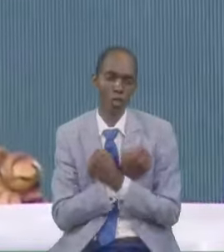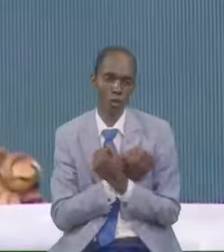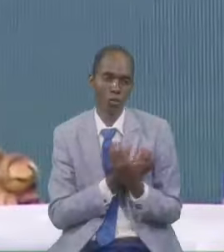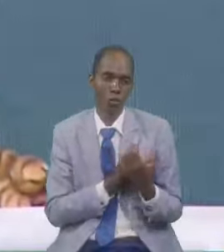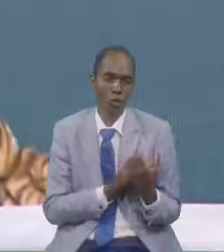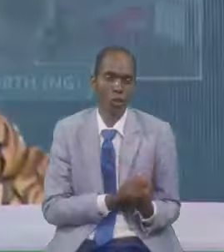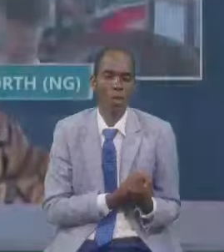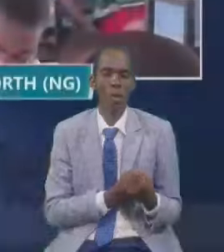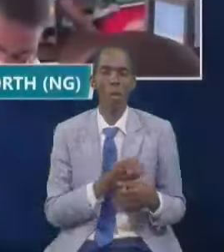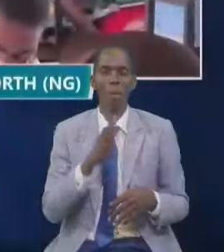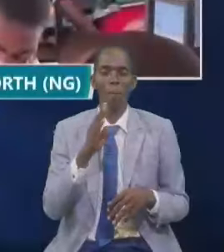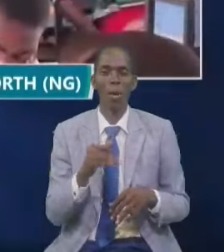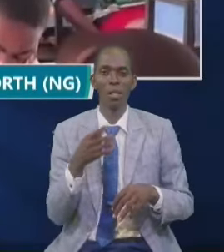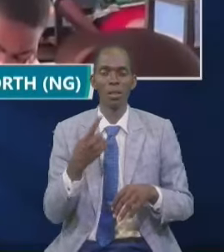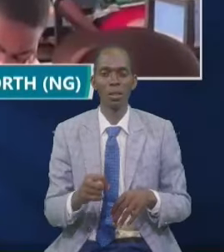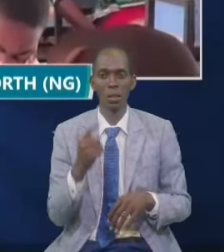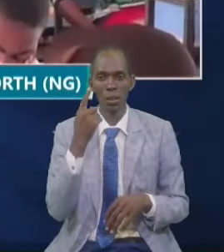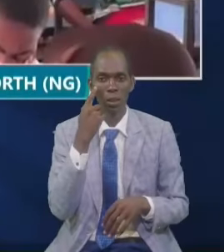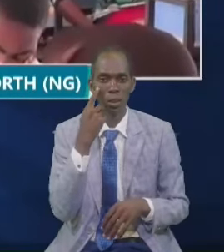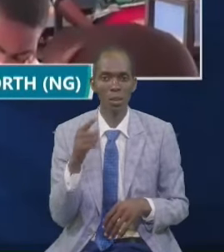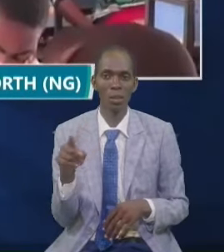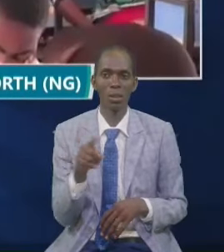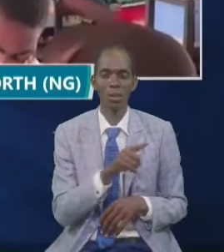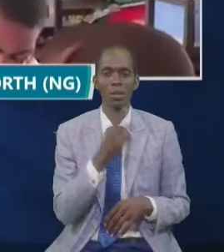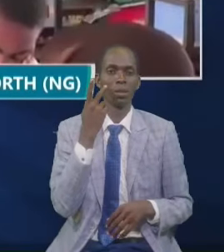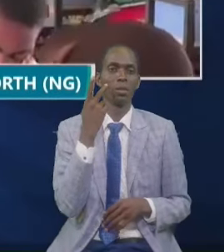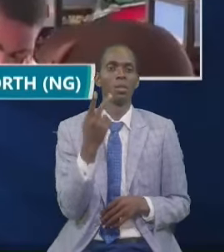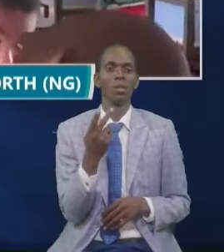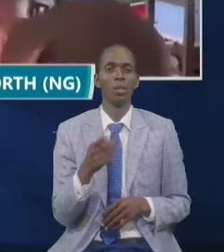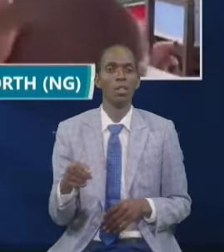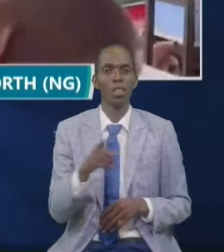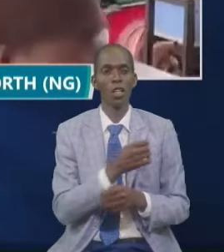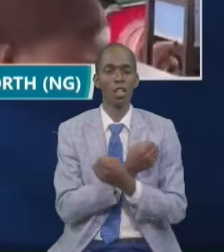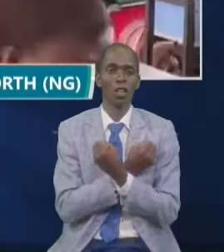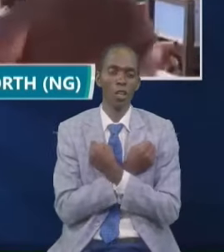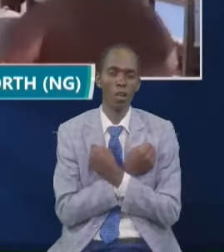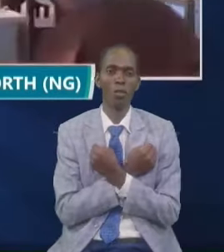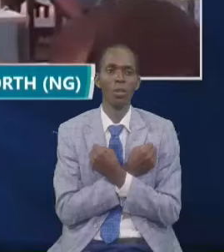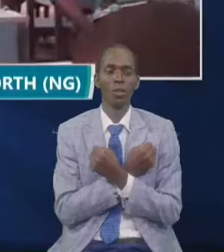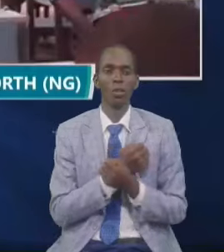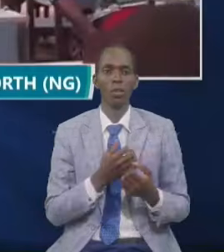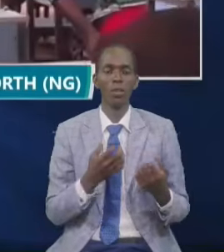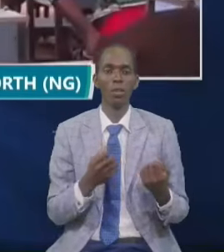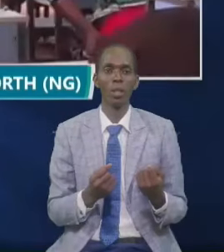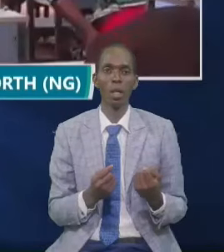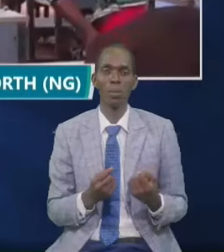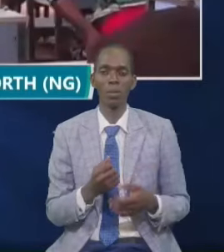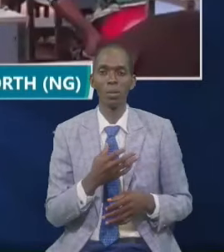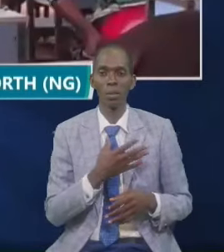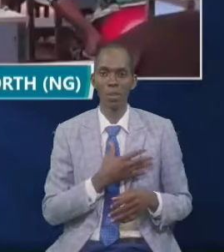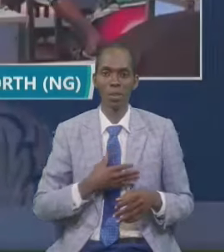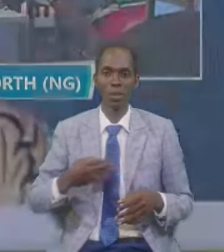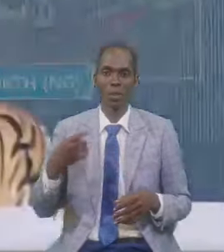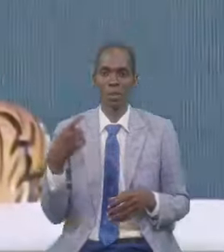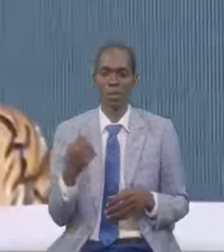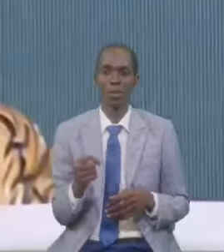they saw. వారు చూసిన పరిమాణం. They lost courage. వారి ధైర్యాన్ని కోల్పోయారు. By the words they heard. కానీ విన్నారు. They